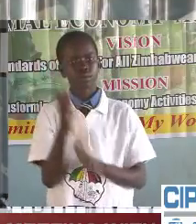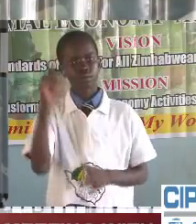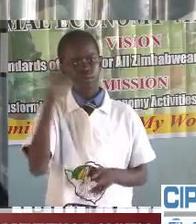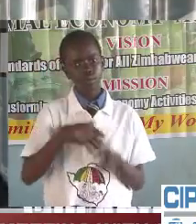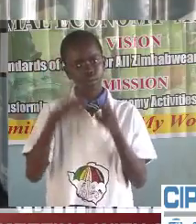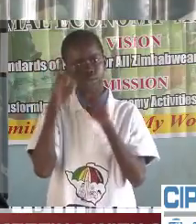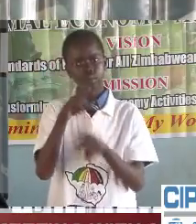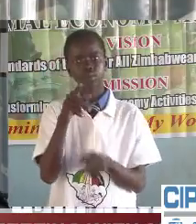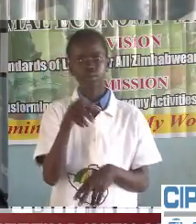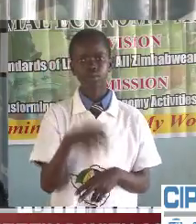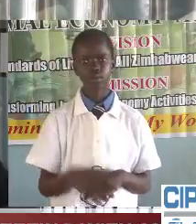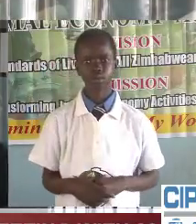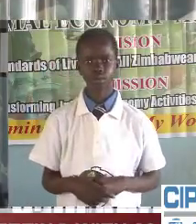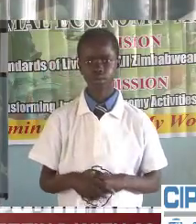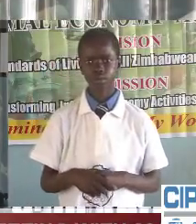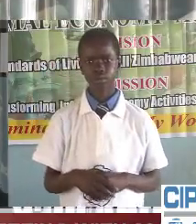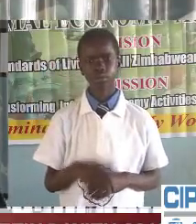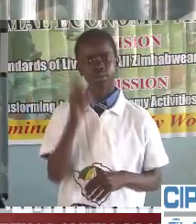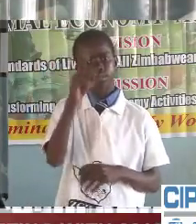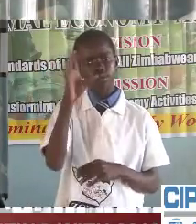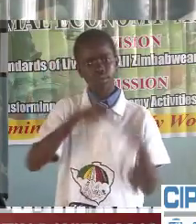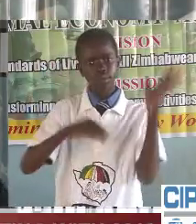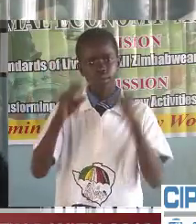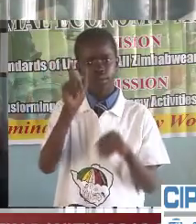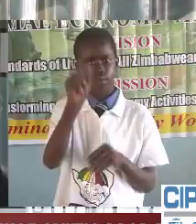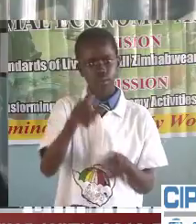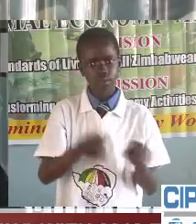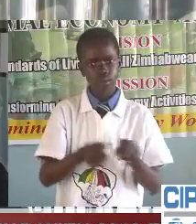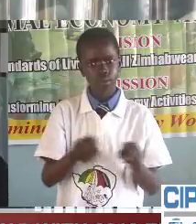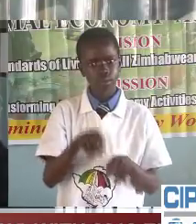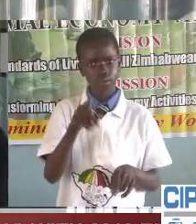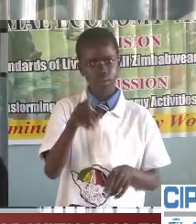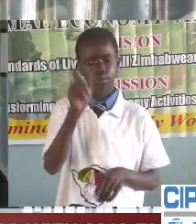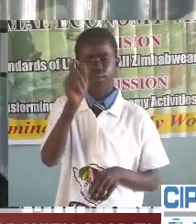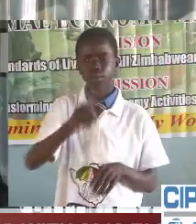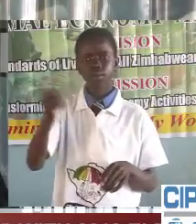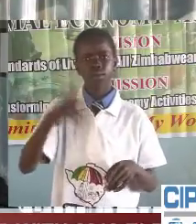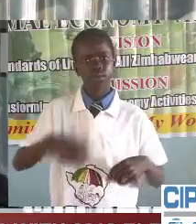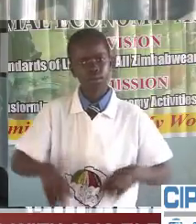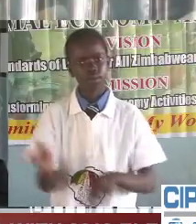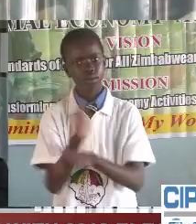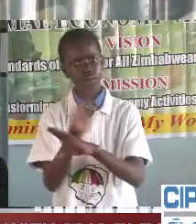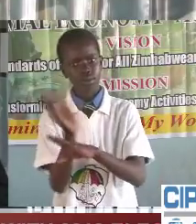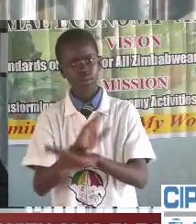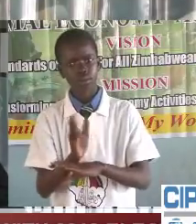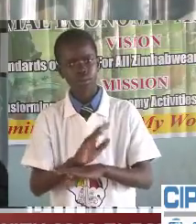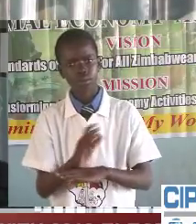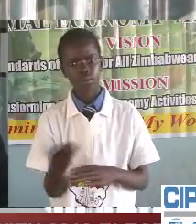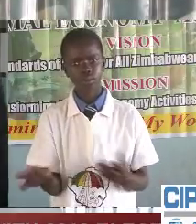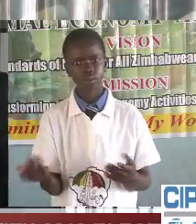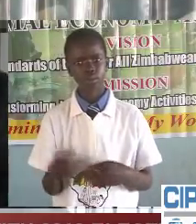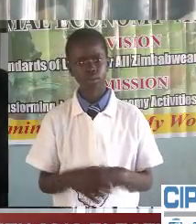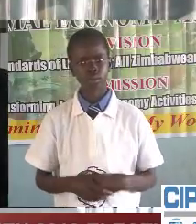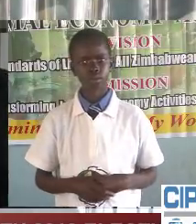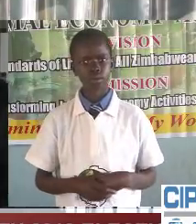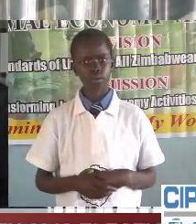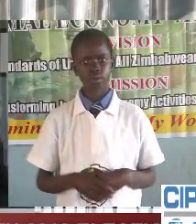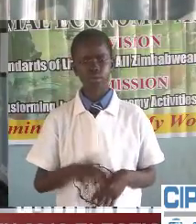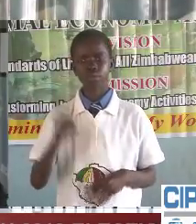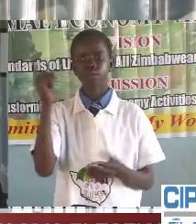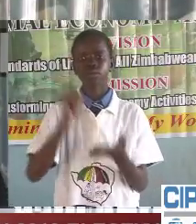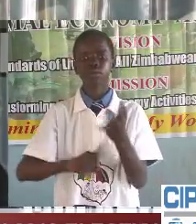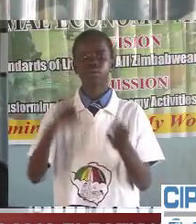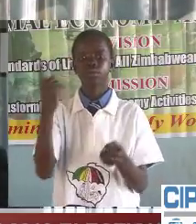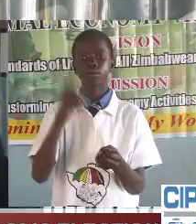kuti zvakanaka kuti vaende vachitambura vakadaro vapindezve mukutengesa. Ndo donzvo redu